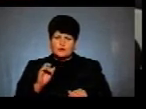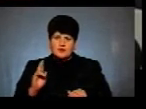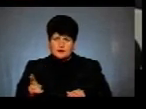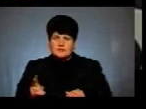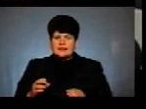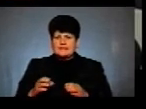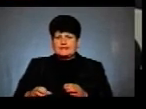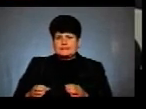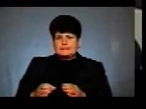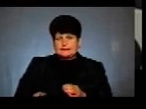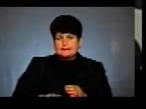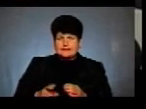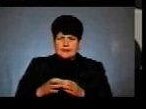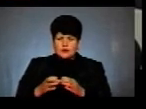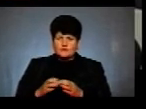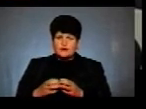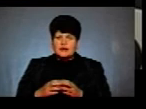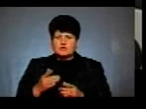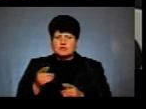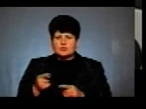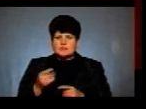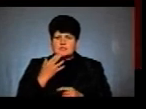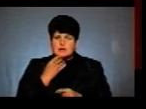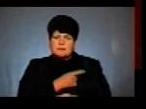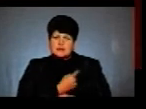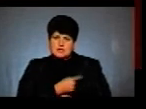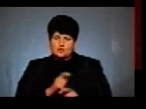факультету іноземних студентів Тернопільського національного